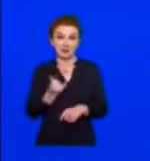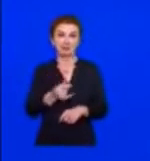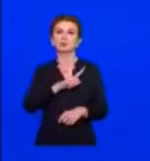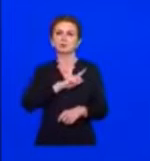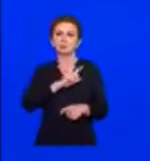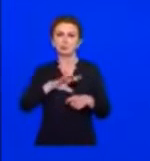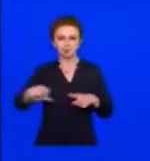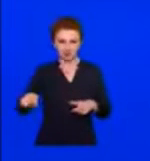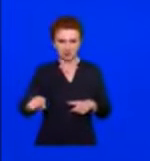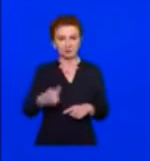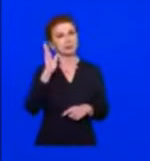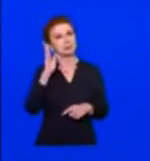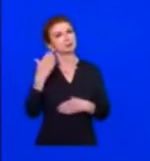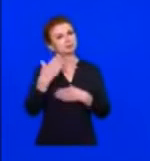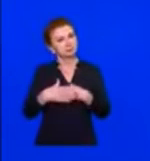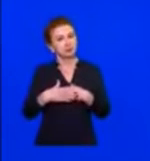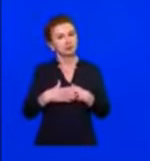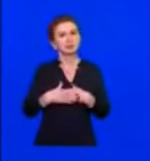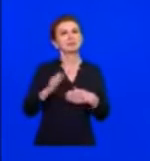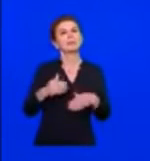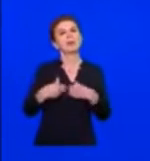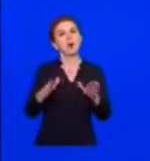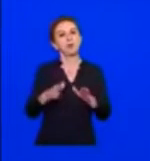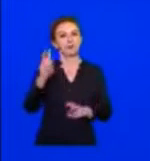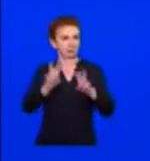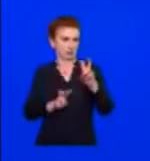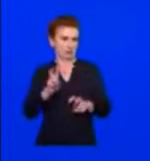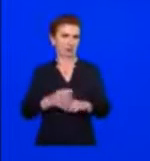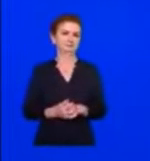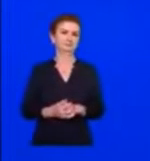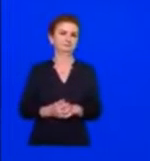miejsca noclegowe będą mogły być otwarte.